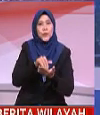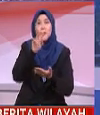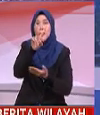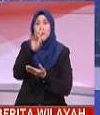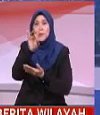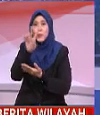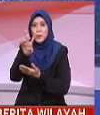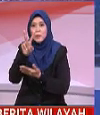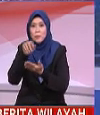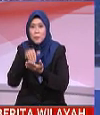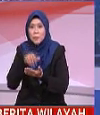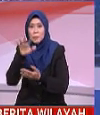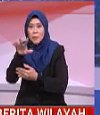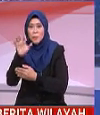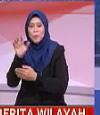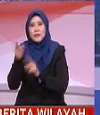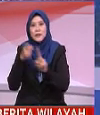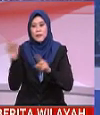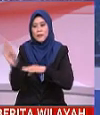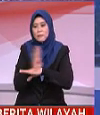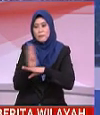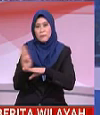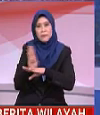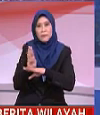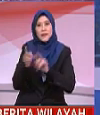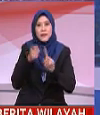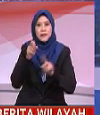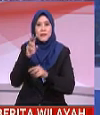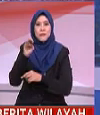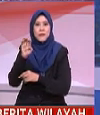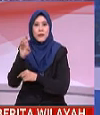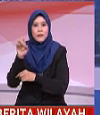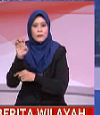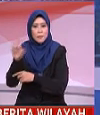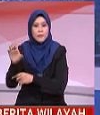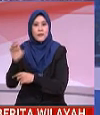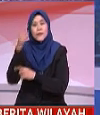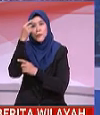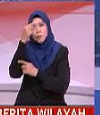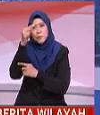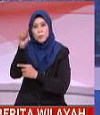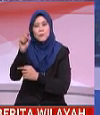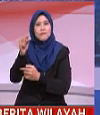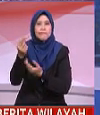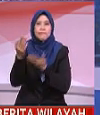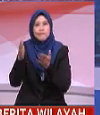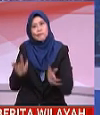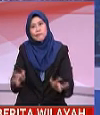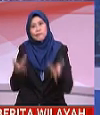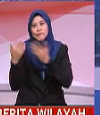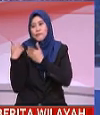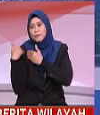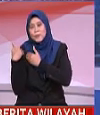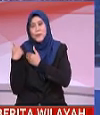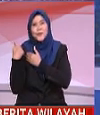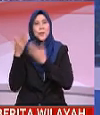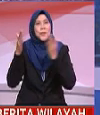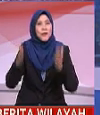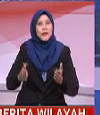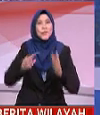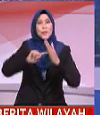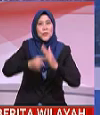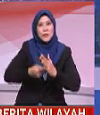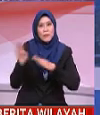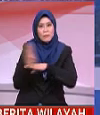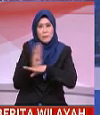dari Kementerian Pembangunan Usahawan dan Koperasi MEDAC. Sumbangan bagi meringankan beban penduduk terjejas, terutamanya untuk